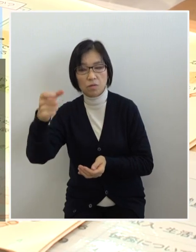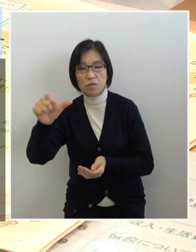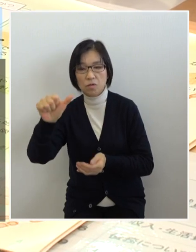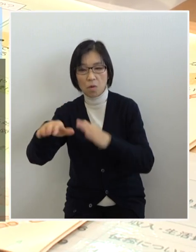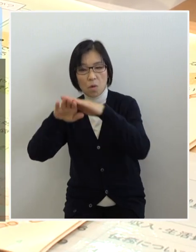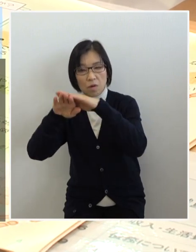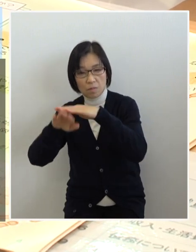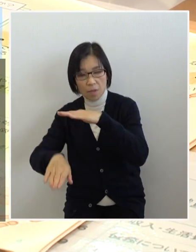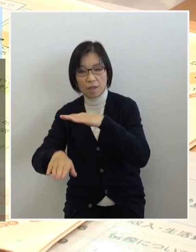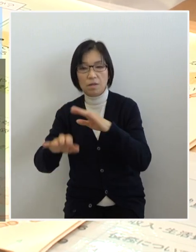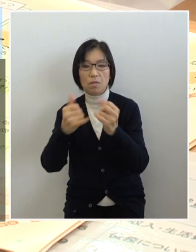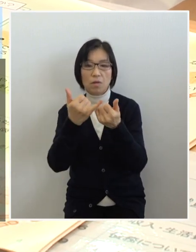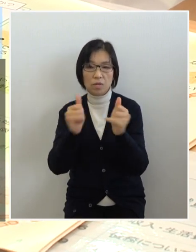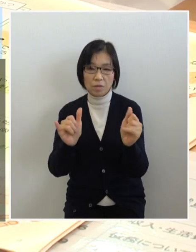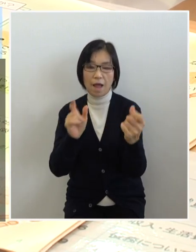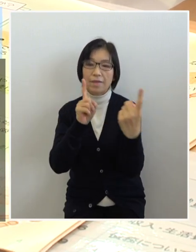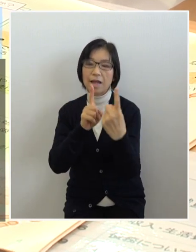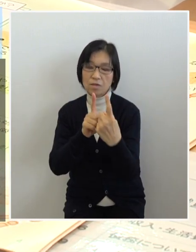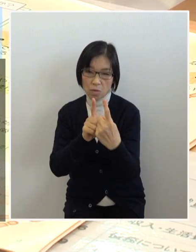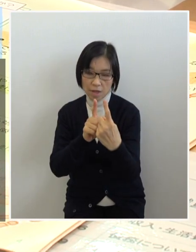方です。